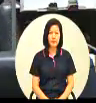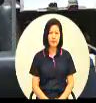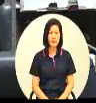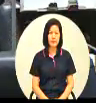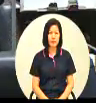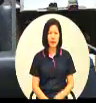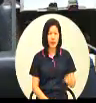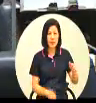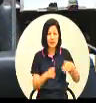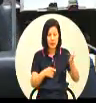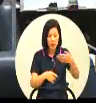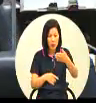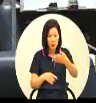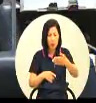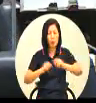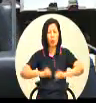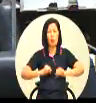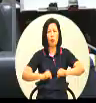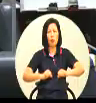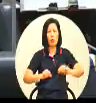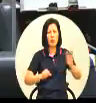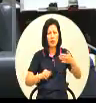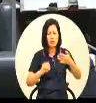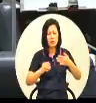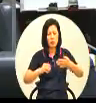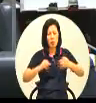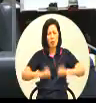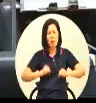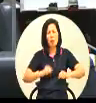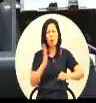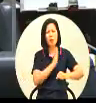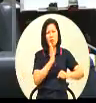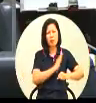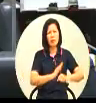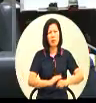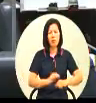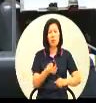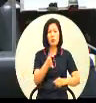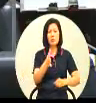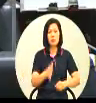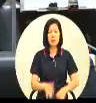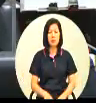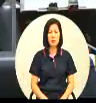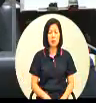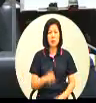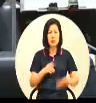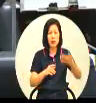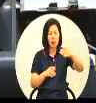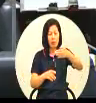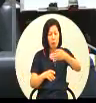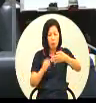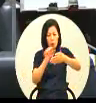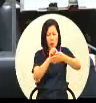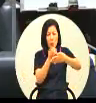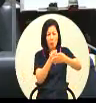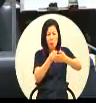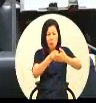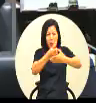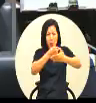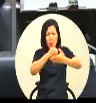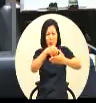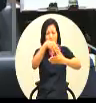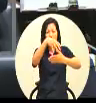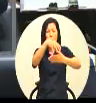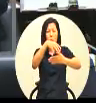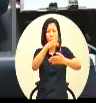了。这条鱼还活着，但是活着没有用，因为它上面长了一颗肿瘤，谁敢吃